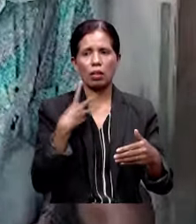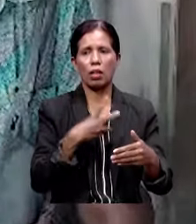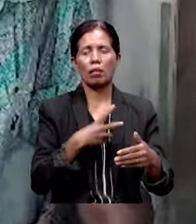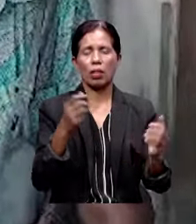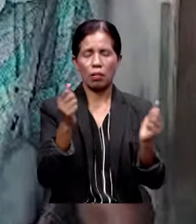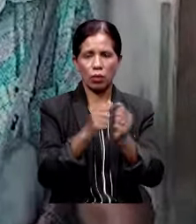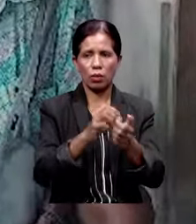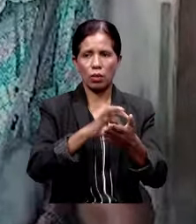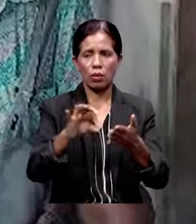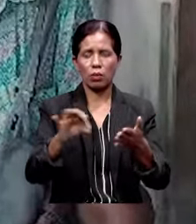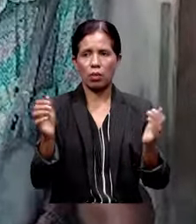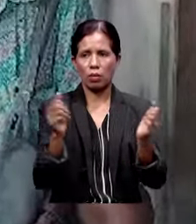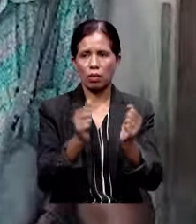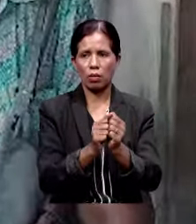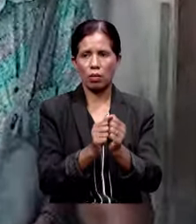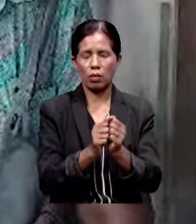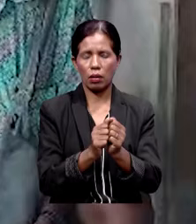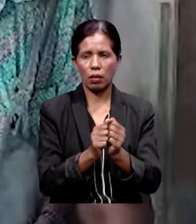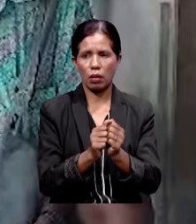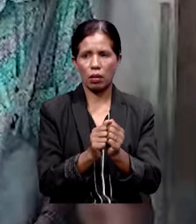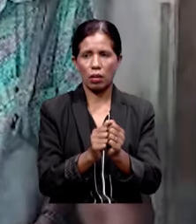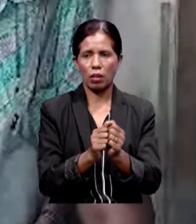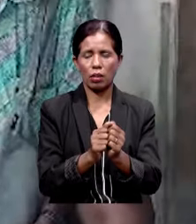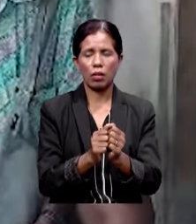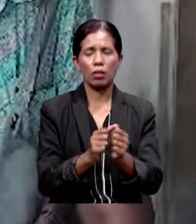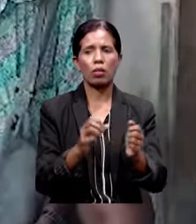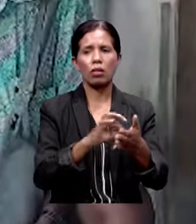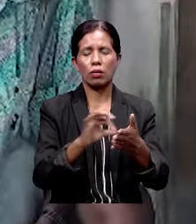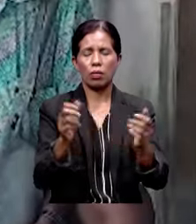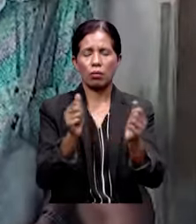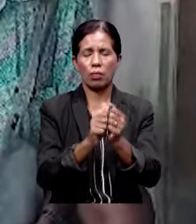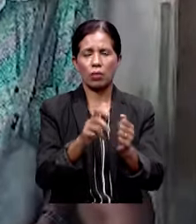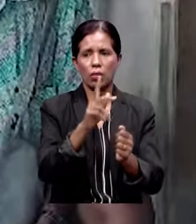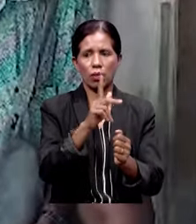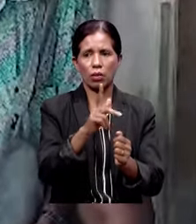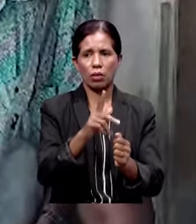sura total hamutuk jumlah kaka bamuri nede ne